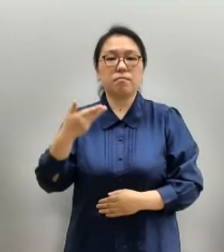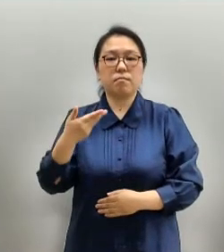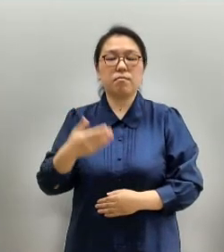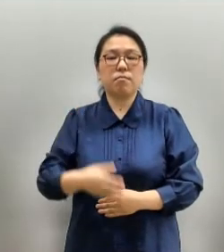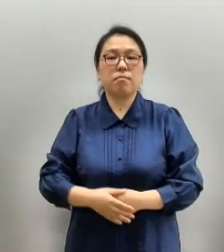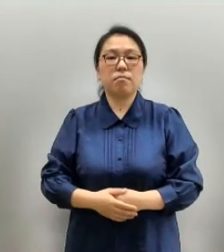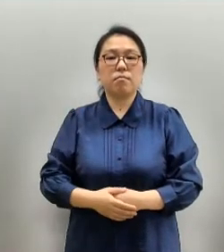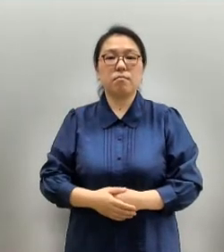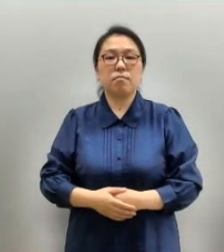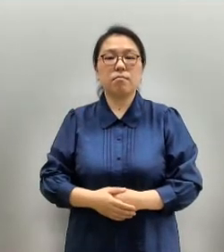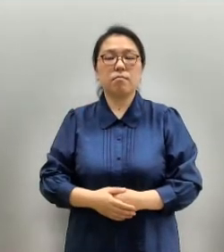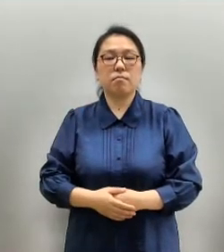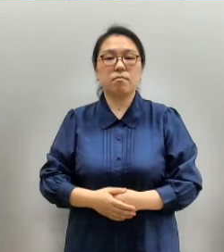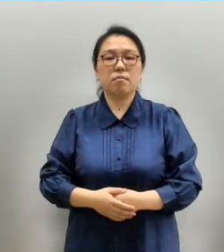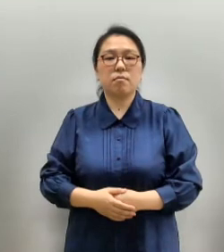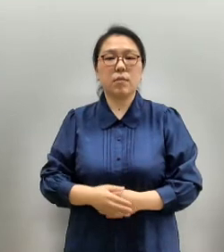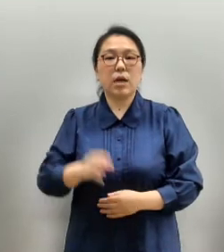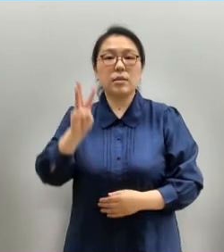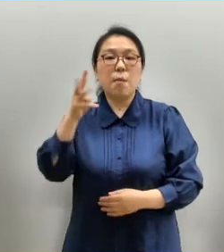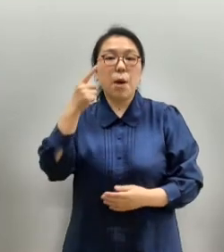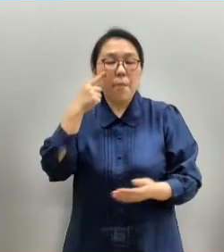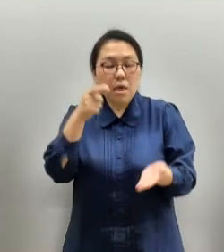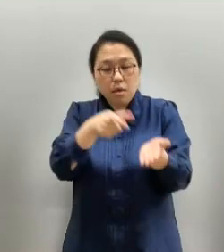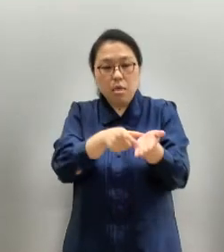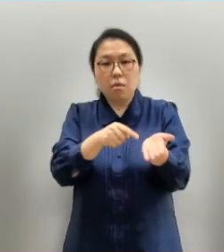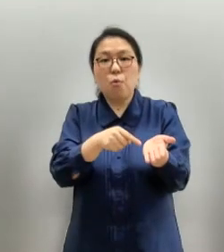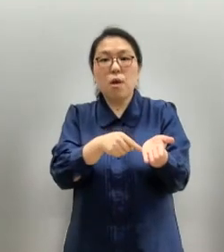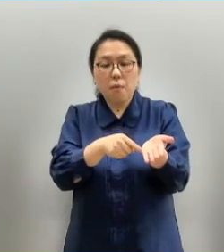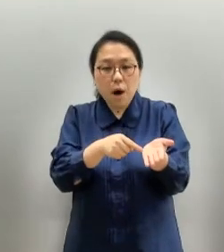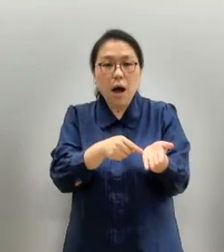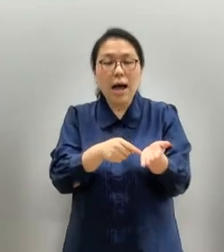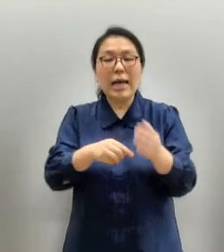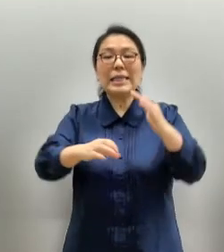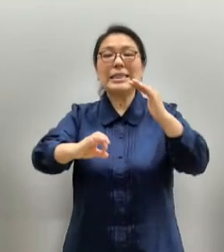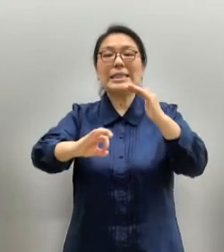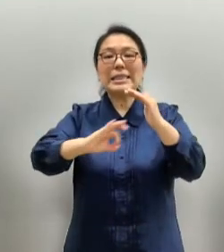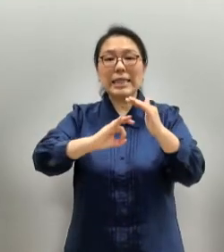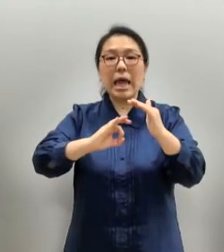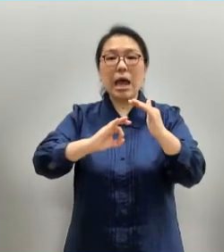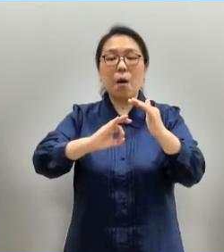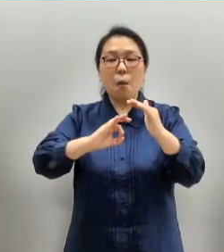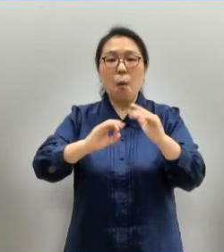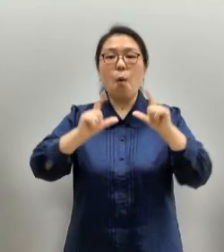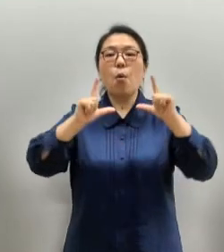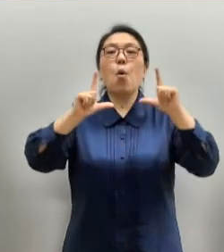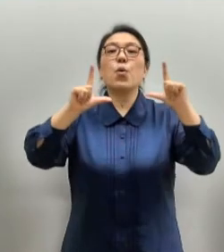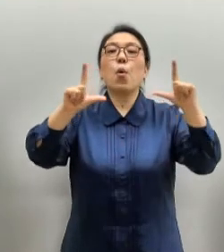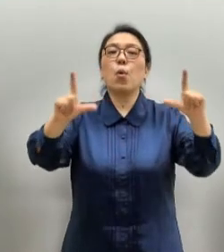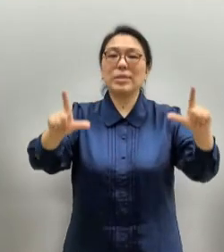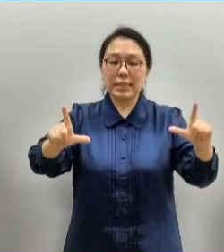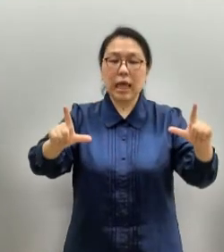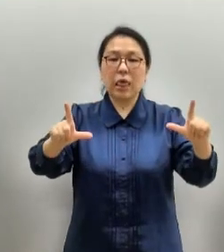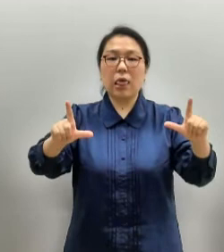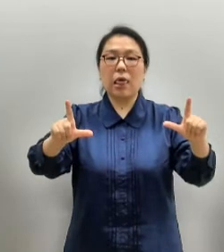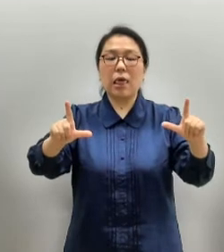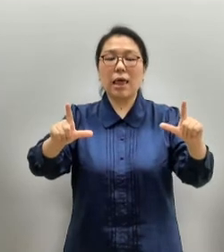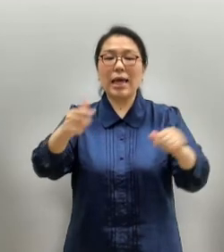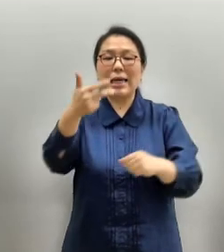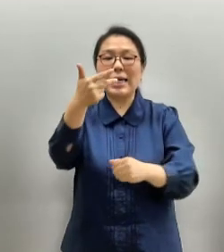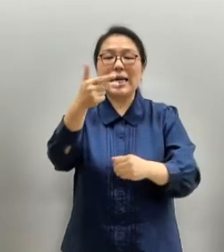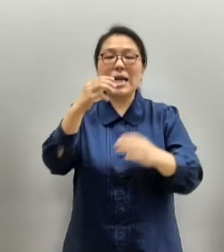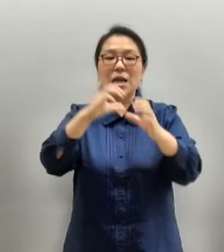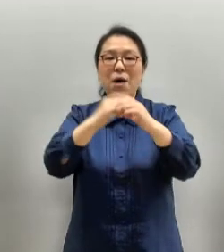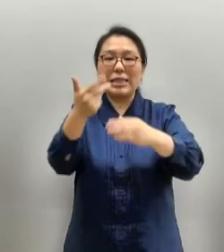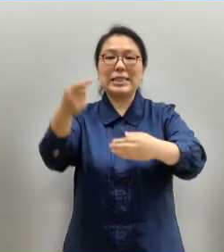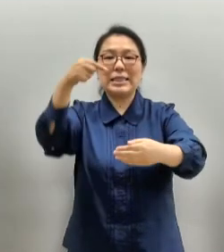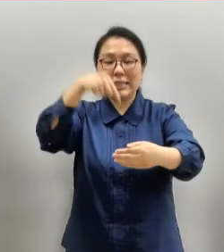この、事例を公表して、記者クラブを通じて公表して、市